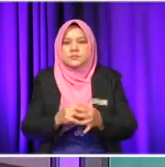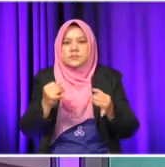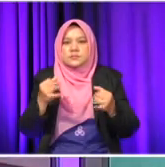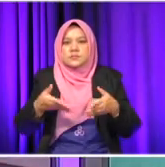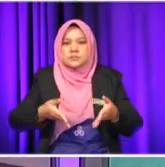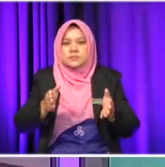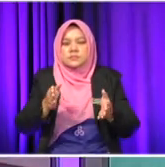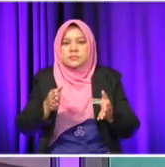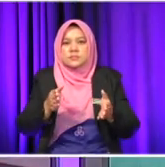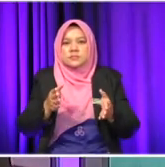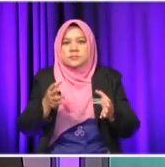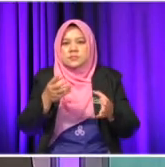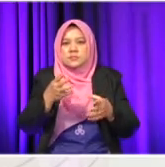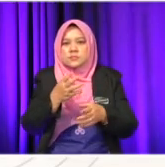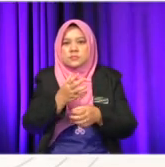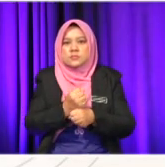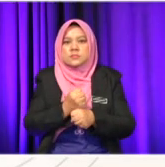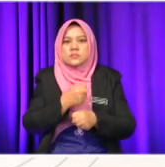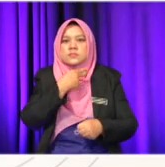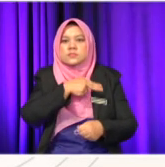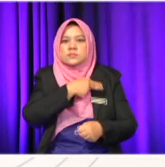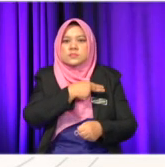untuk mendapatkan keuntungan